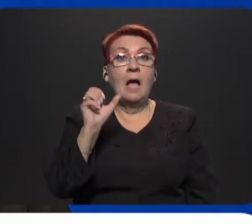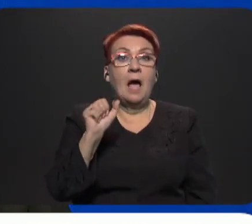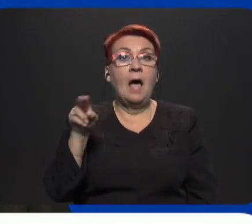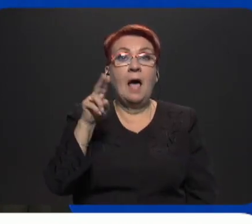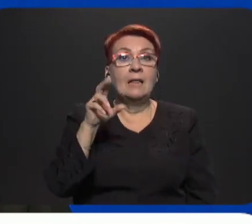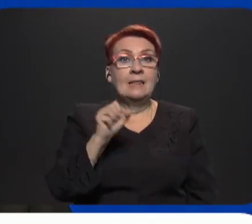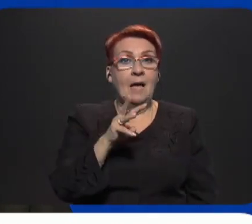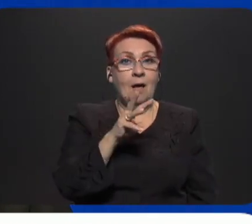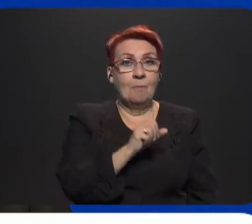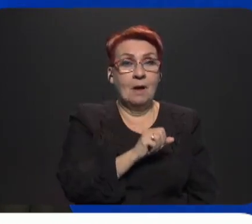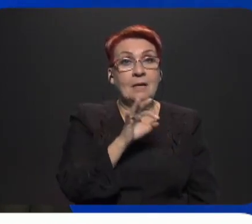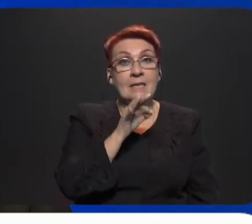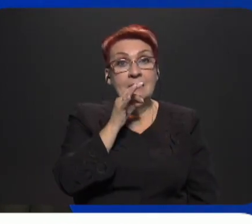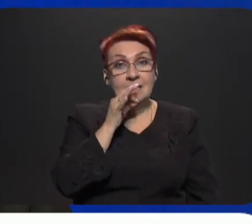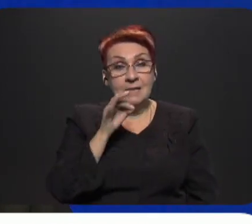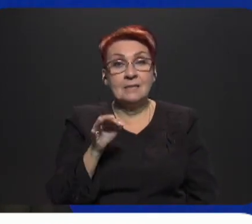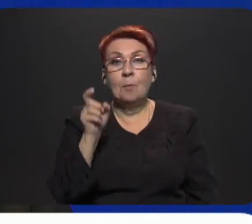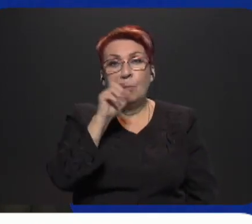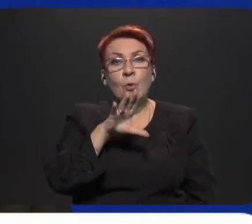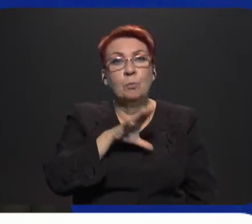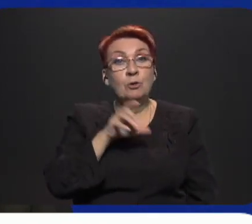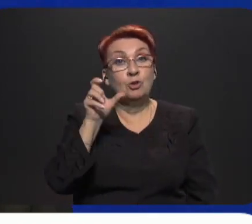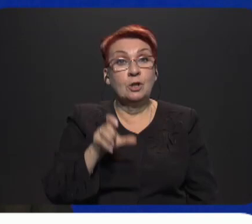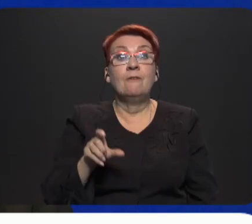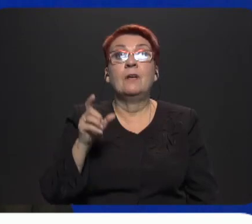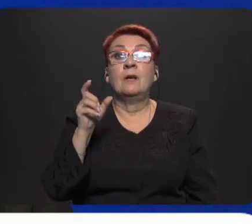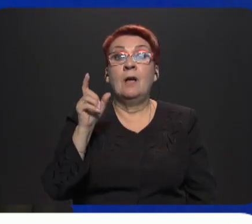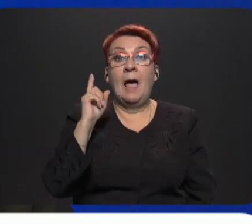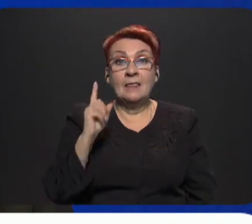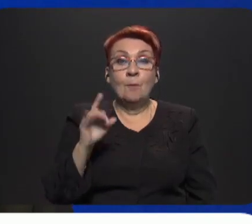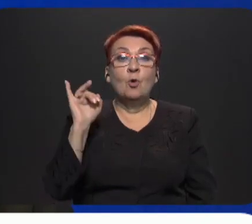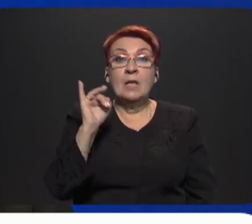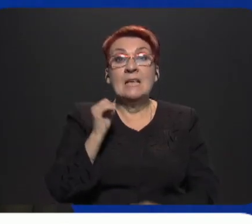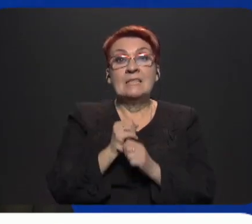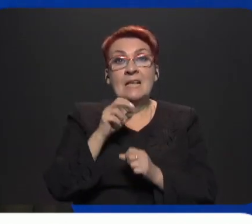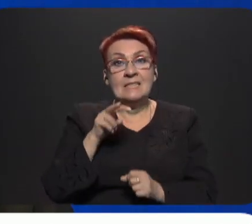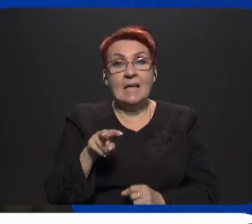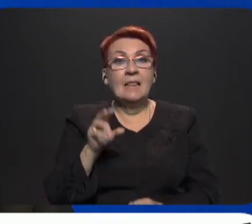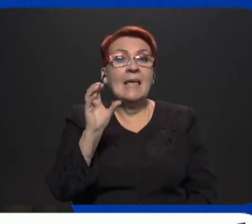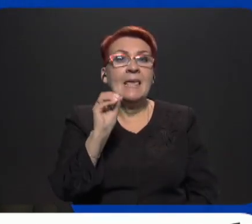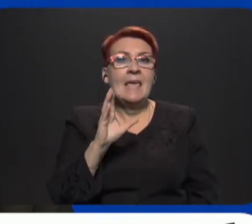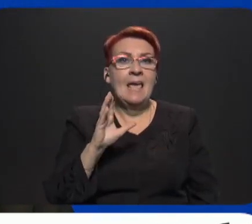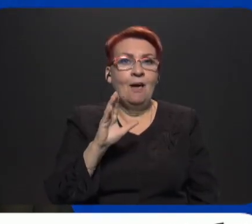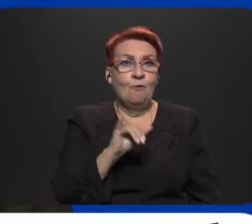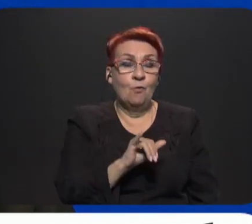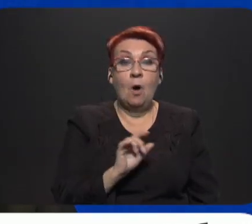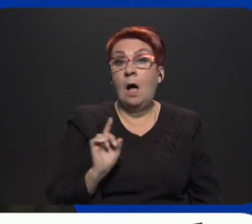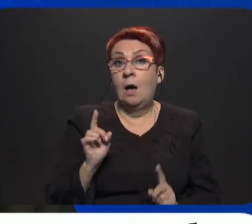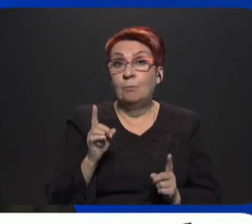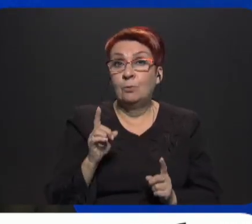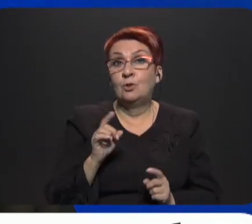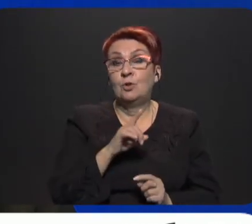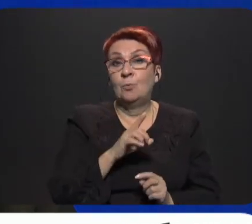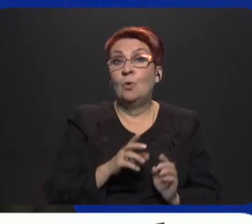и сказал, что плохо человеку быть одному, и создал жену Еву. А почему вот у церкви такое